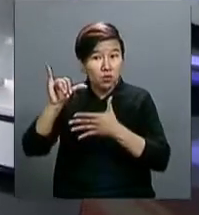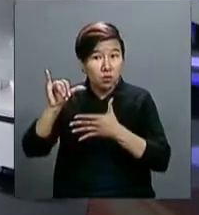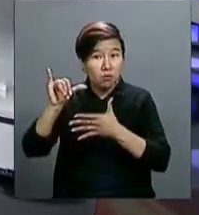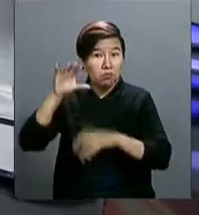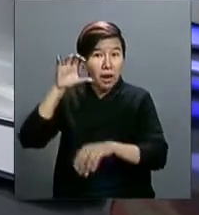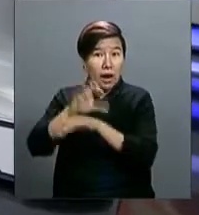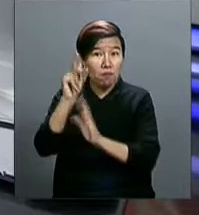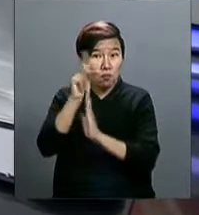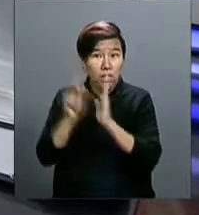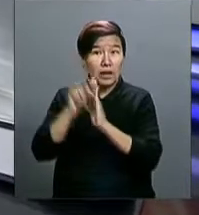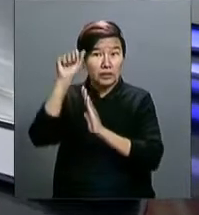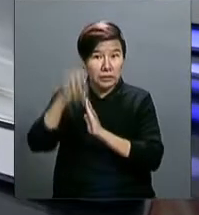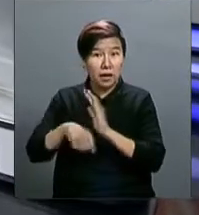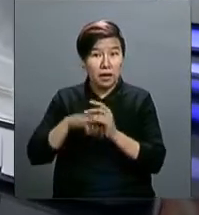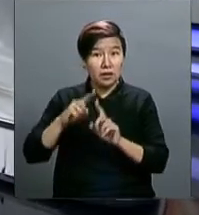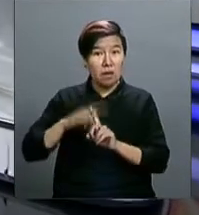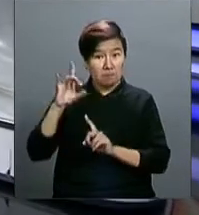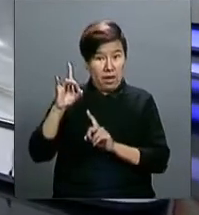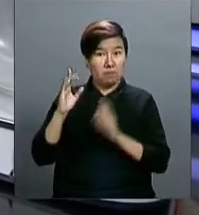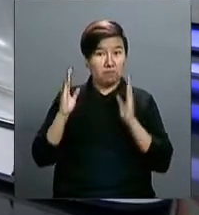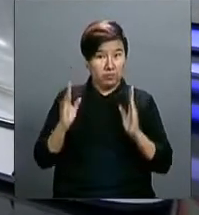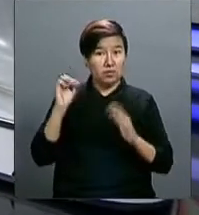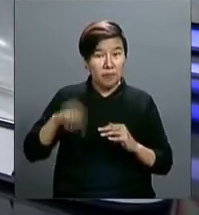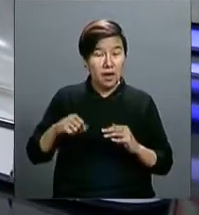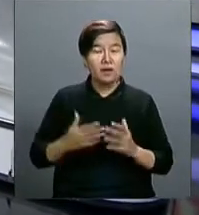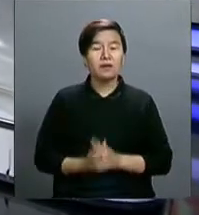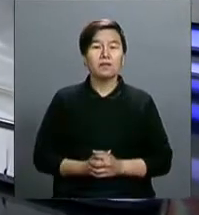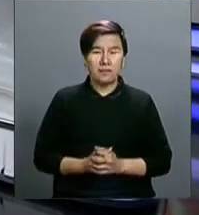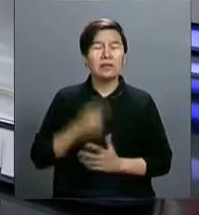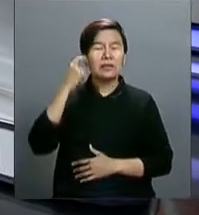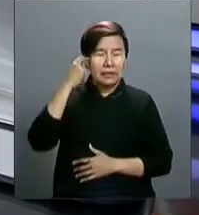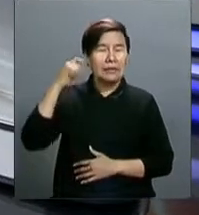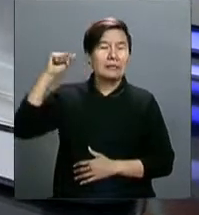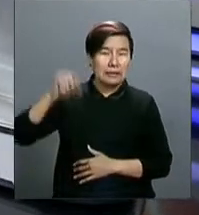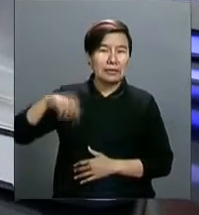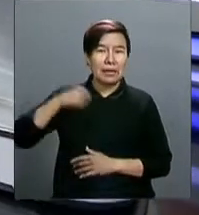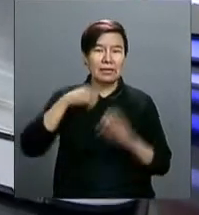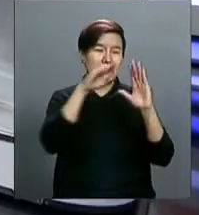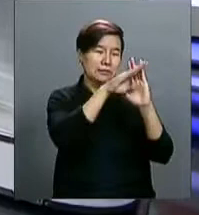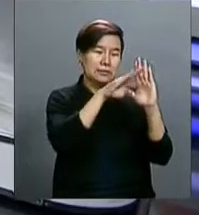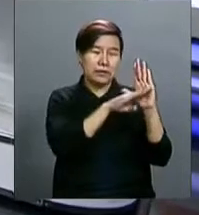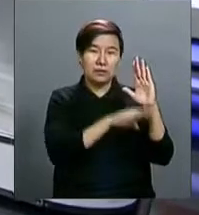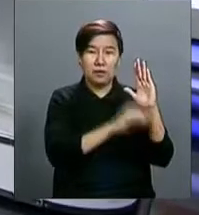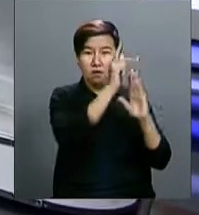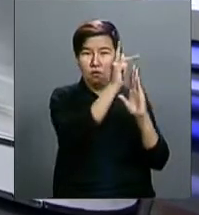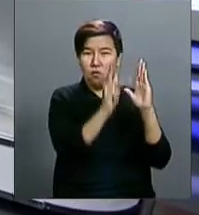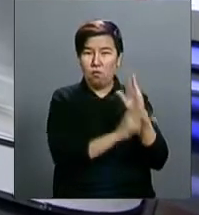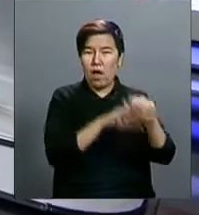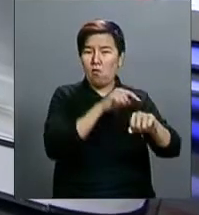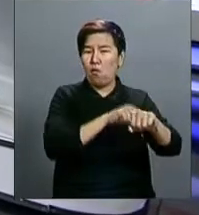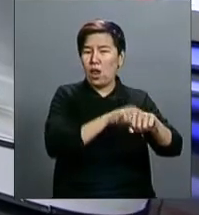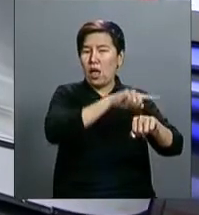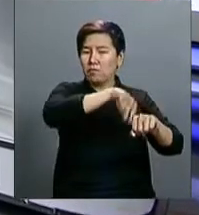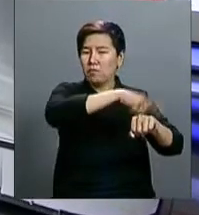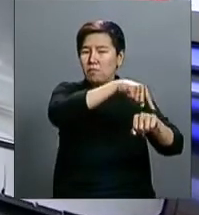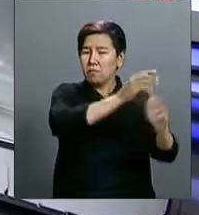ป็นกฎหมายภายในช่วงสิงหาคมนี้แล้วนะคะ ค่ะก็เป็นไปตามนั้นแหละค่ะเพราะว่ากระบวนการพิจารณากฎหมายก็รันตามเวลานะคะแ